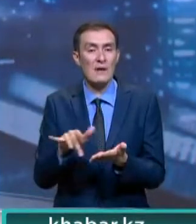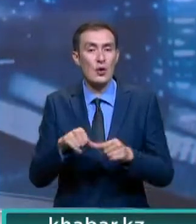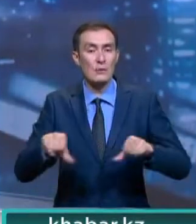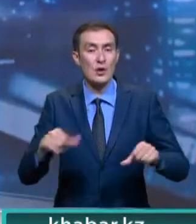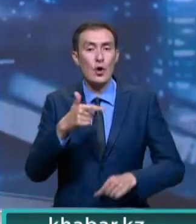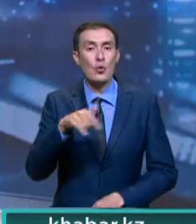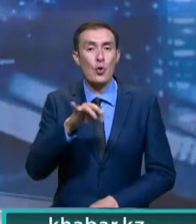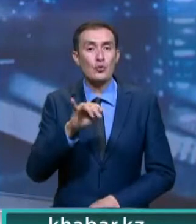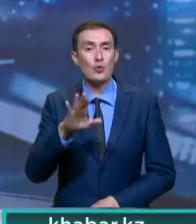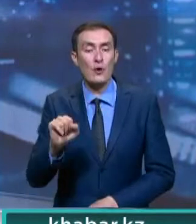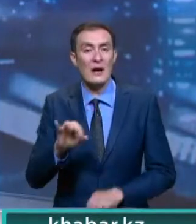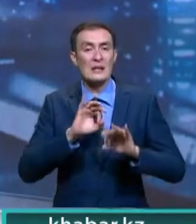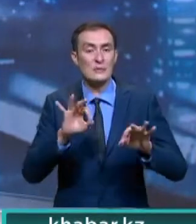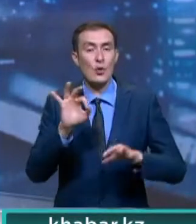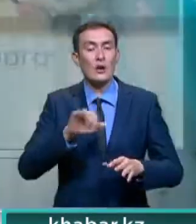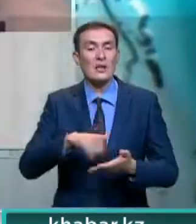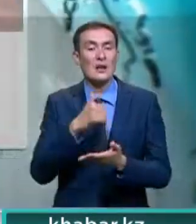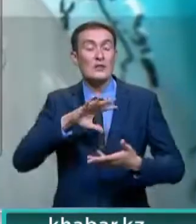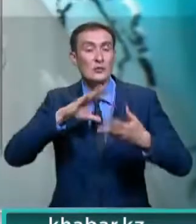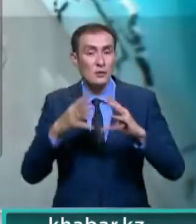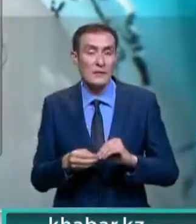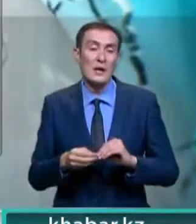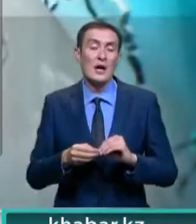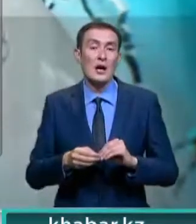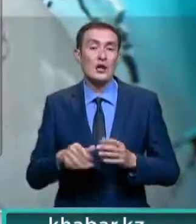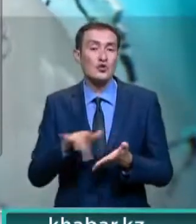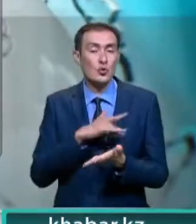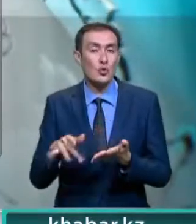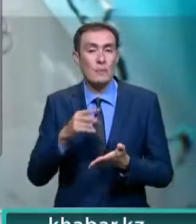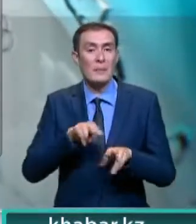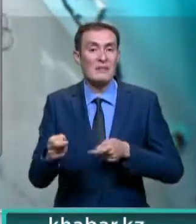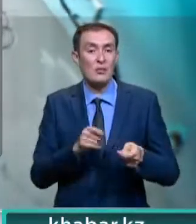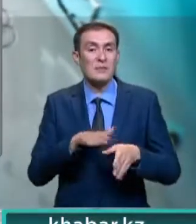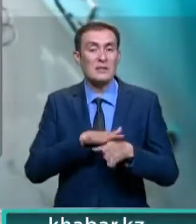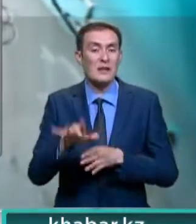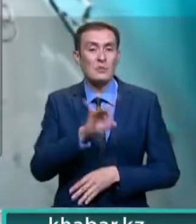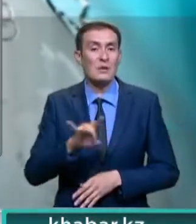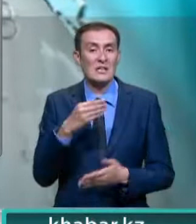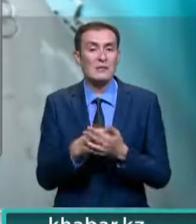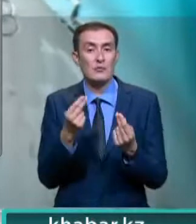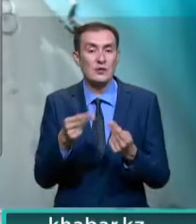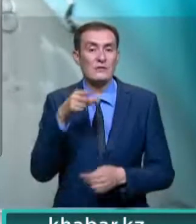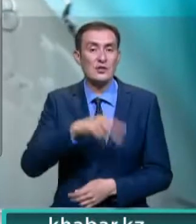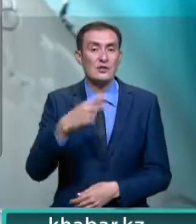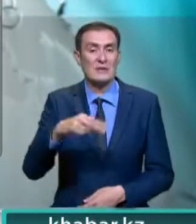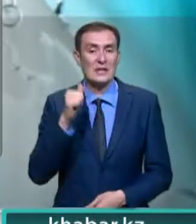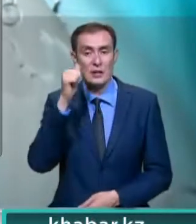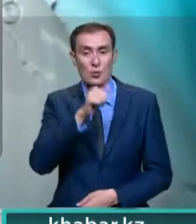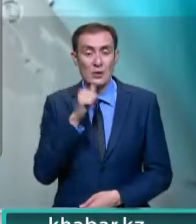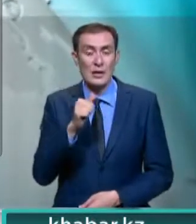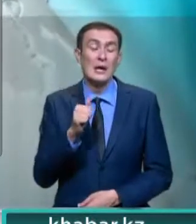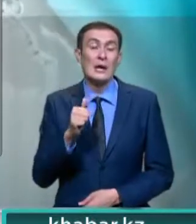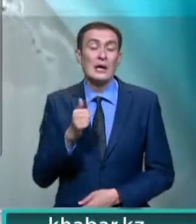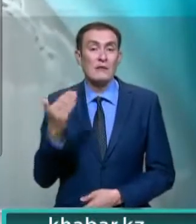Наталью Годунову. Она сообщила об основных выводах заключения к отчету правительства об исполнении республиканского бюджета за 2020